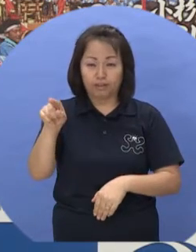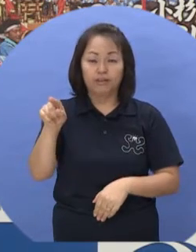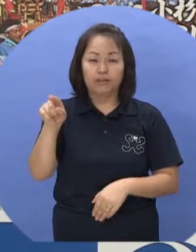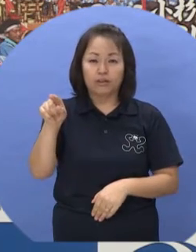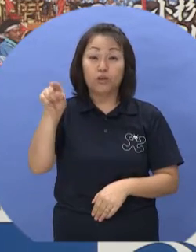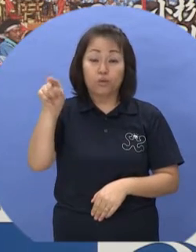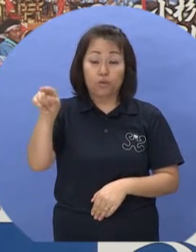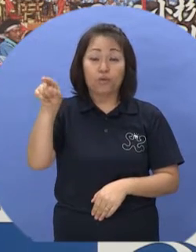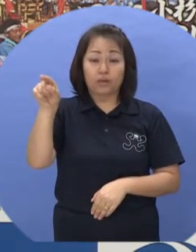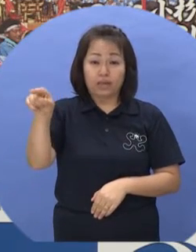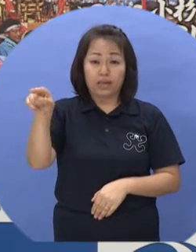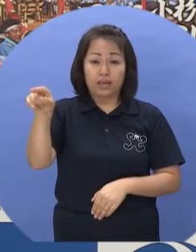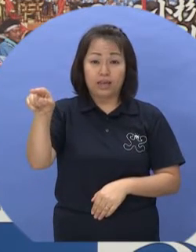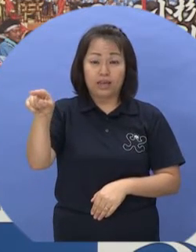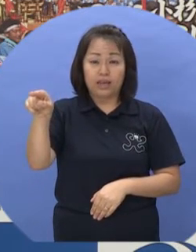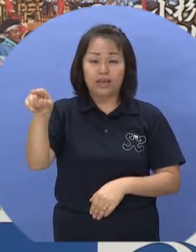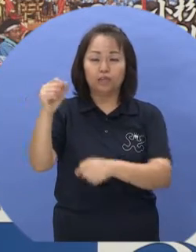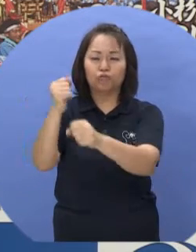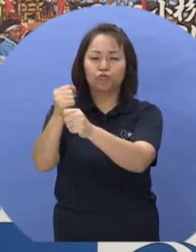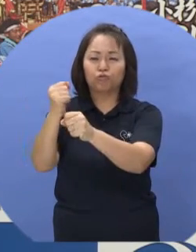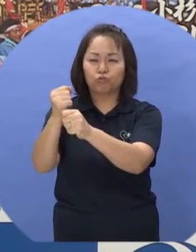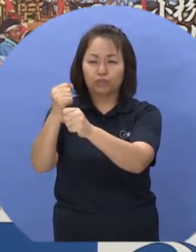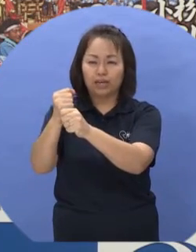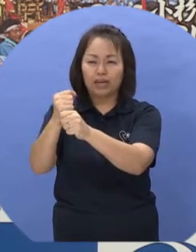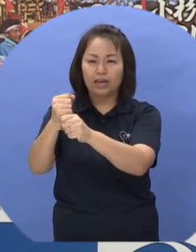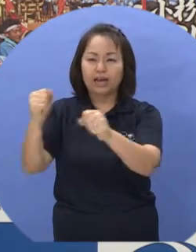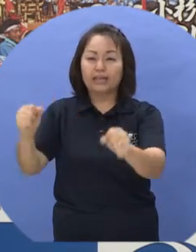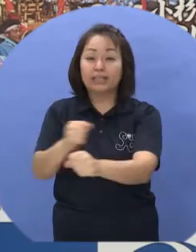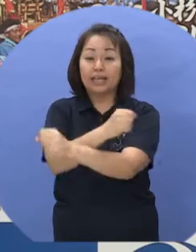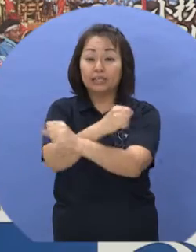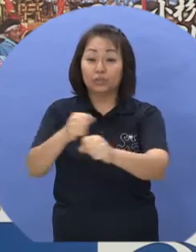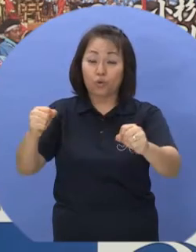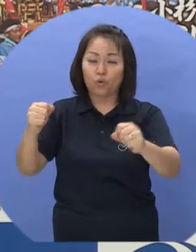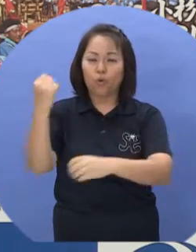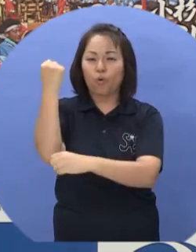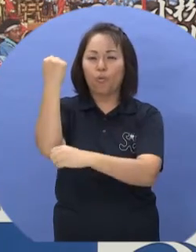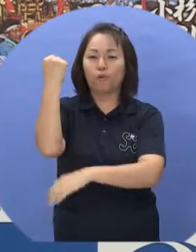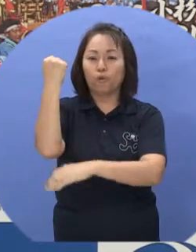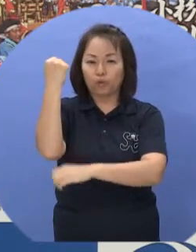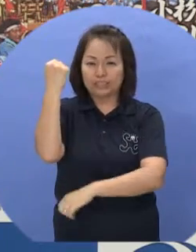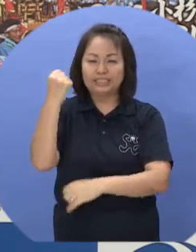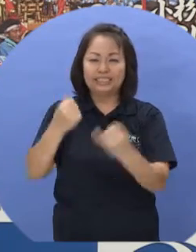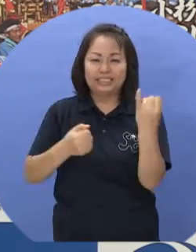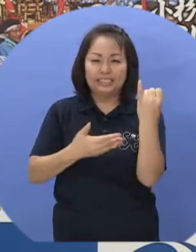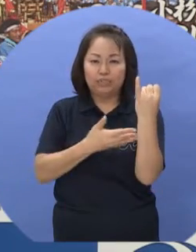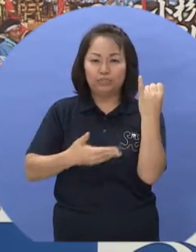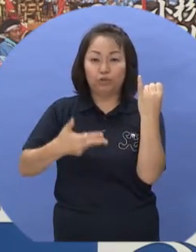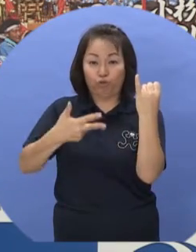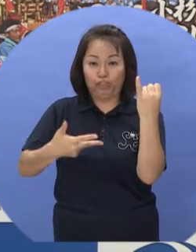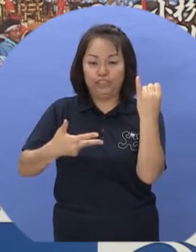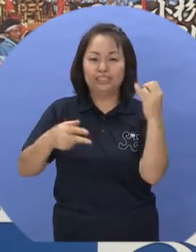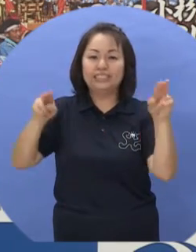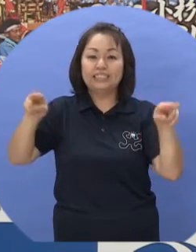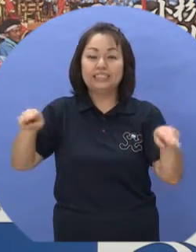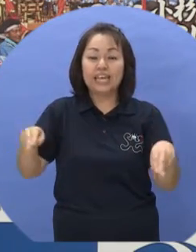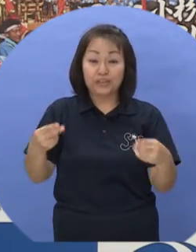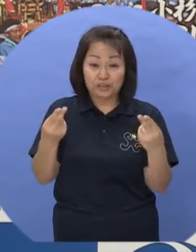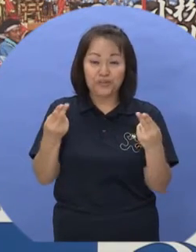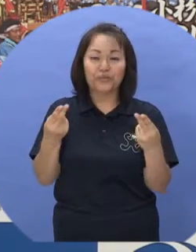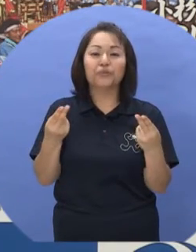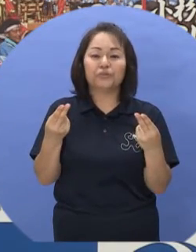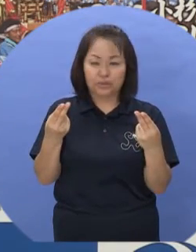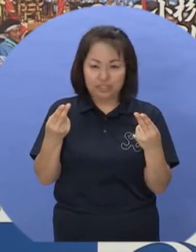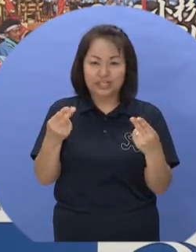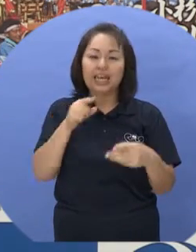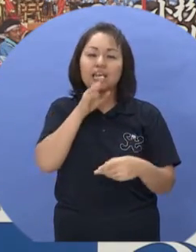高知市で開発された体操をもとに、射水市版としてこのきららか射水100歳体操